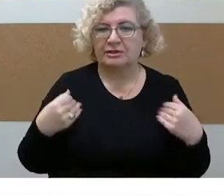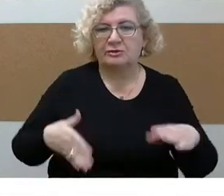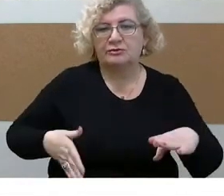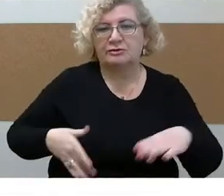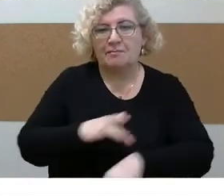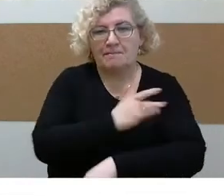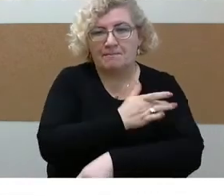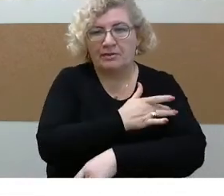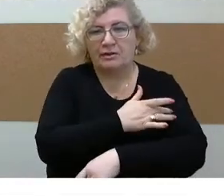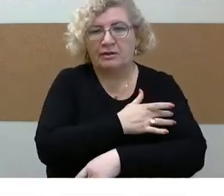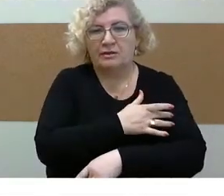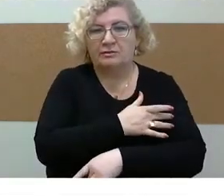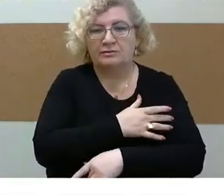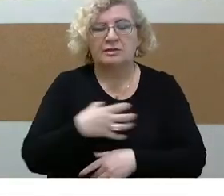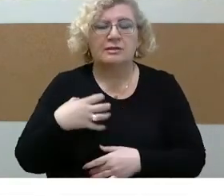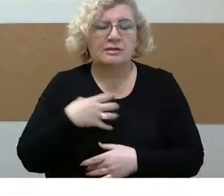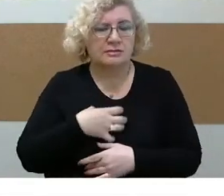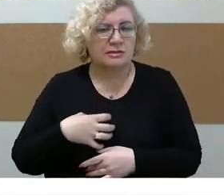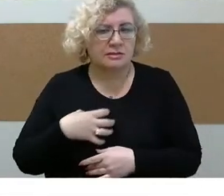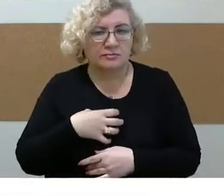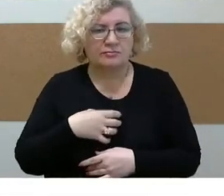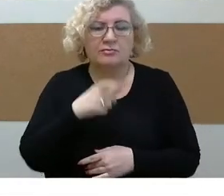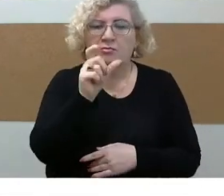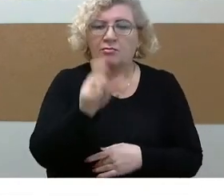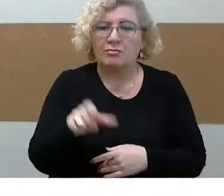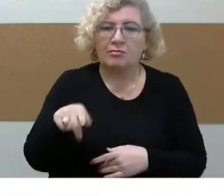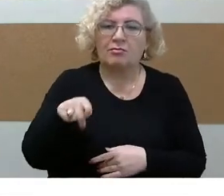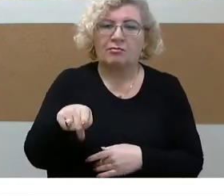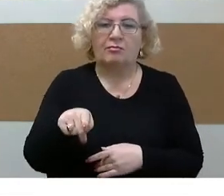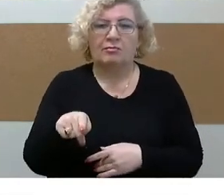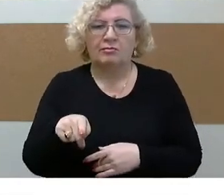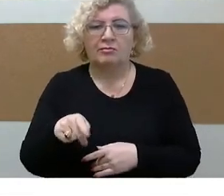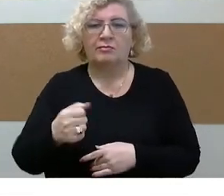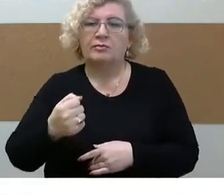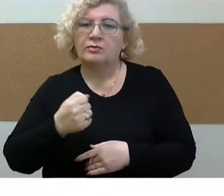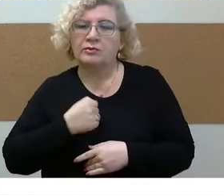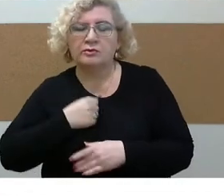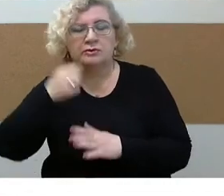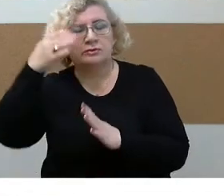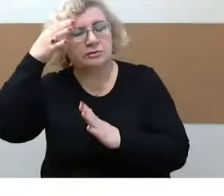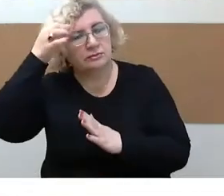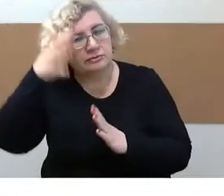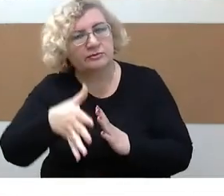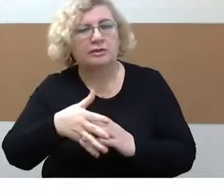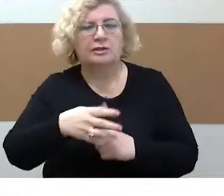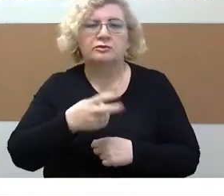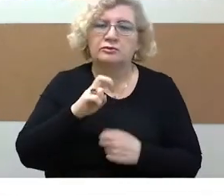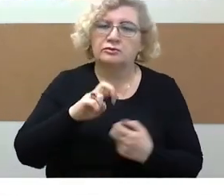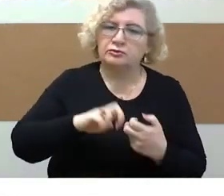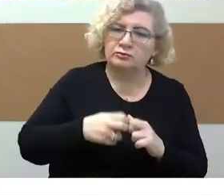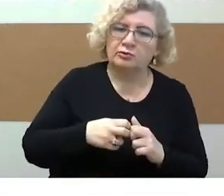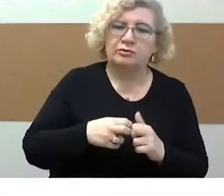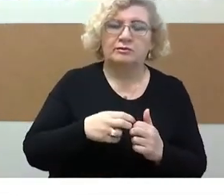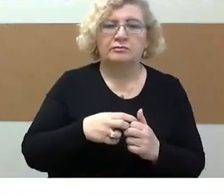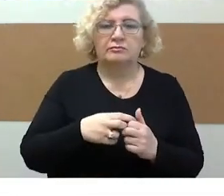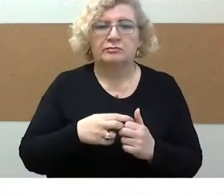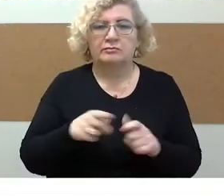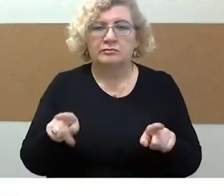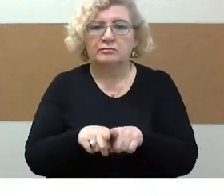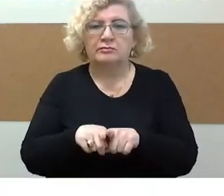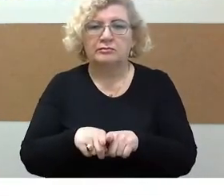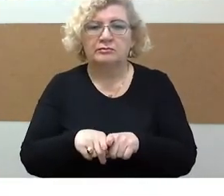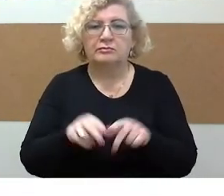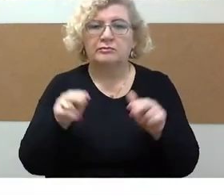kurios yra be galo svarbios žmonėms turintiems psichikos sveikatos sunkumų, ypatingai skiriant